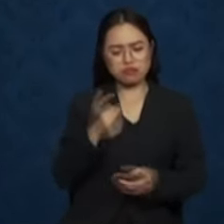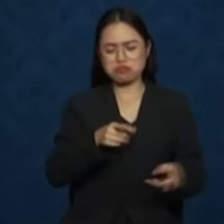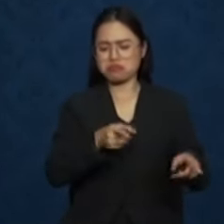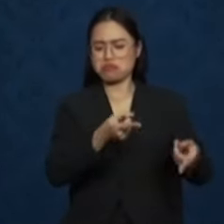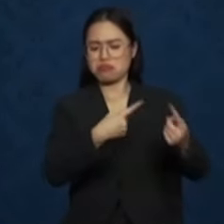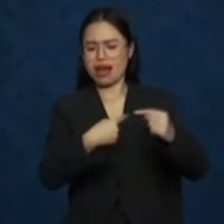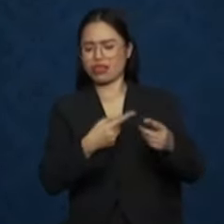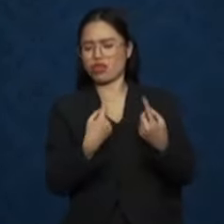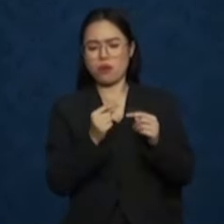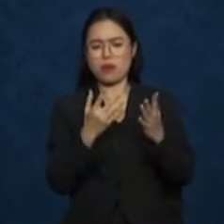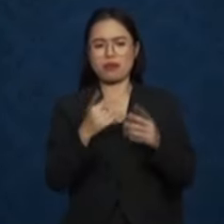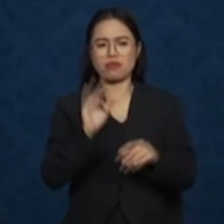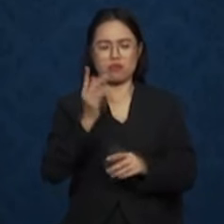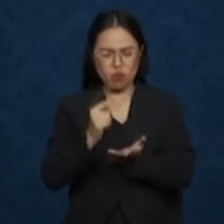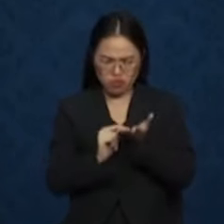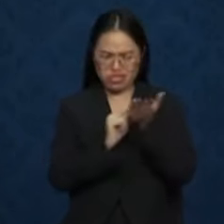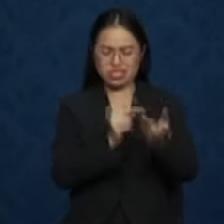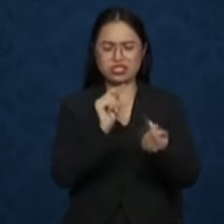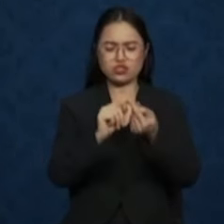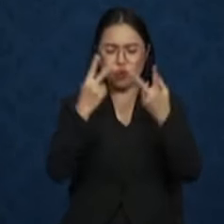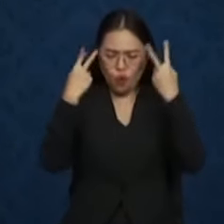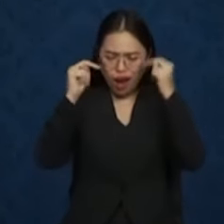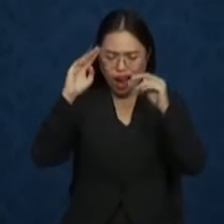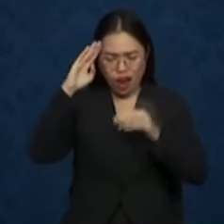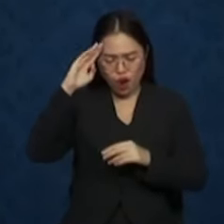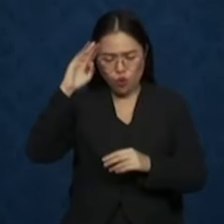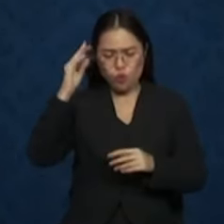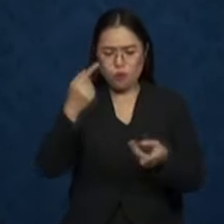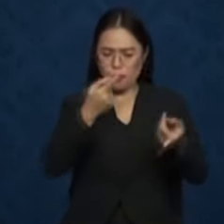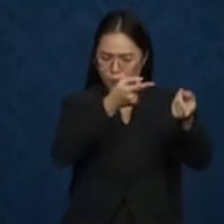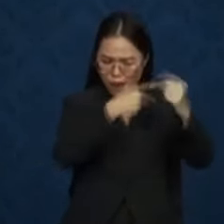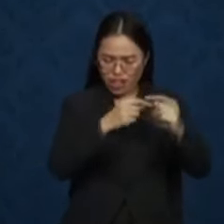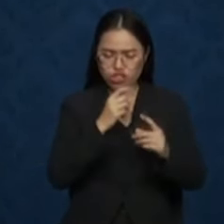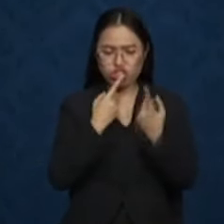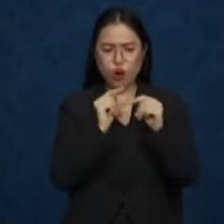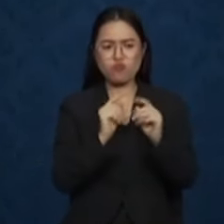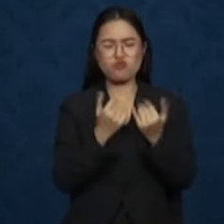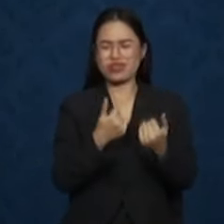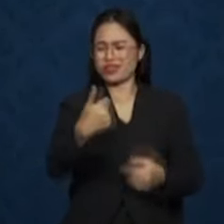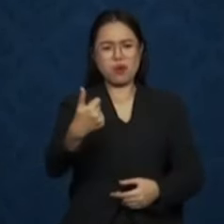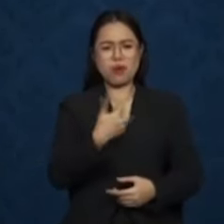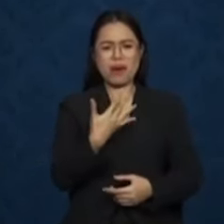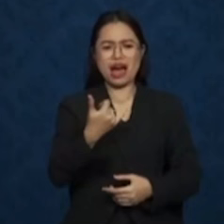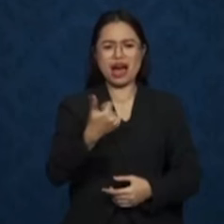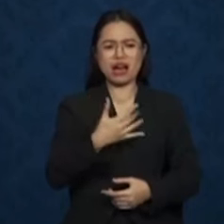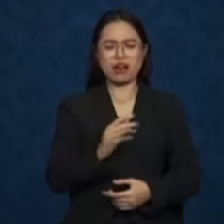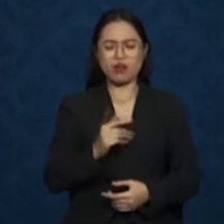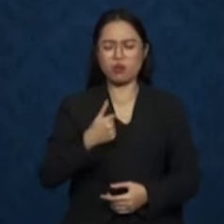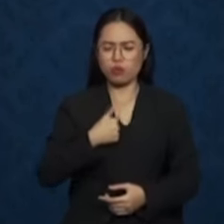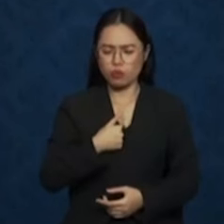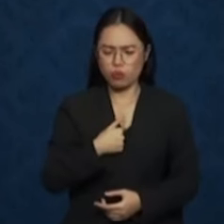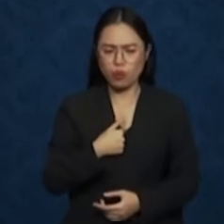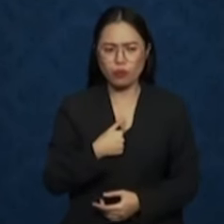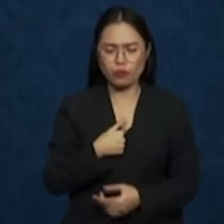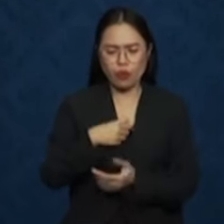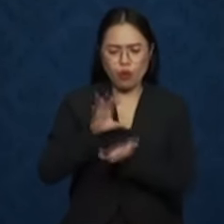เลยยื่นให้ท่านรัฐมนตรีนายกมาตอบท่านนายกก็มอบหมายแล้วท่านก็ไม่มาอีกแล้วครับวันนี้คือไม่ใช่แค่ผมนะครับโดยสถิติผมไ